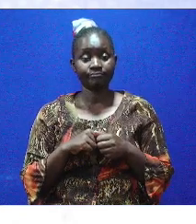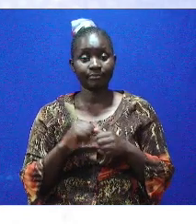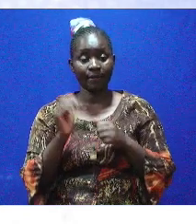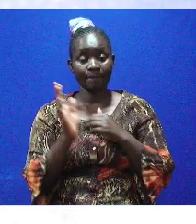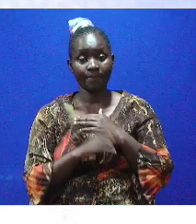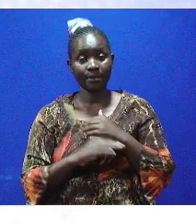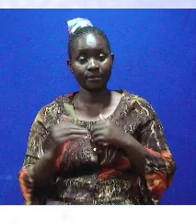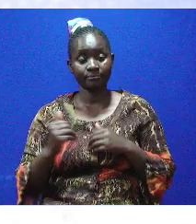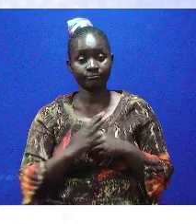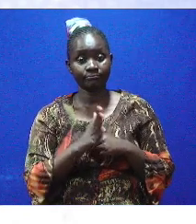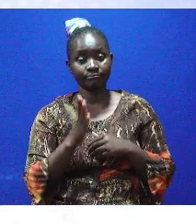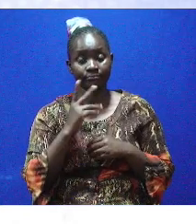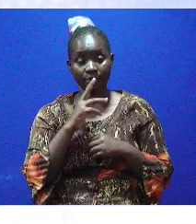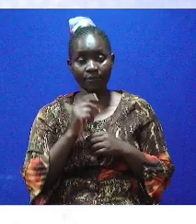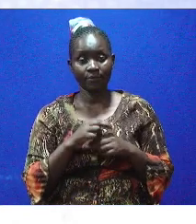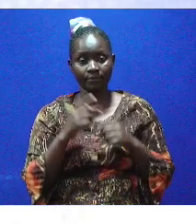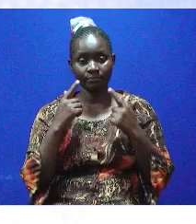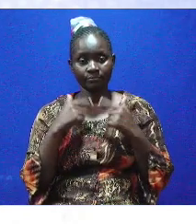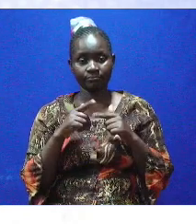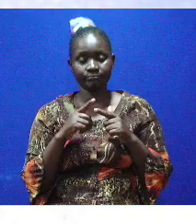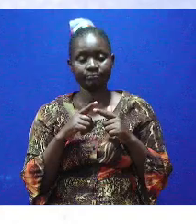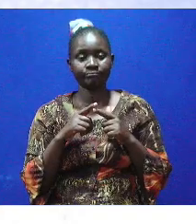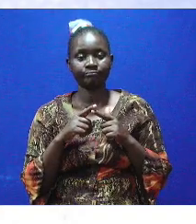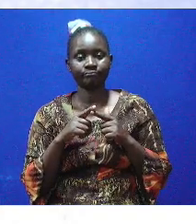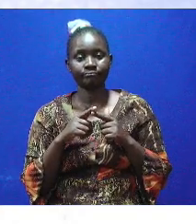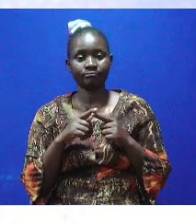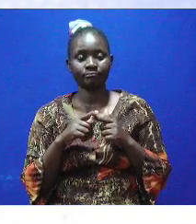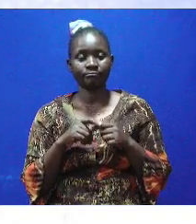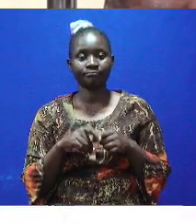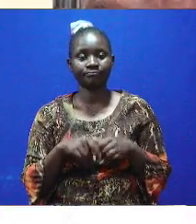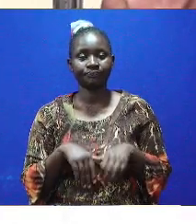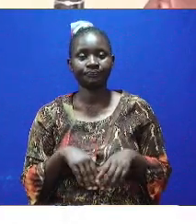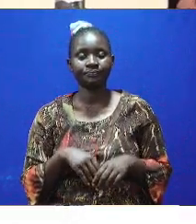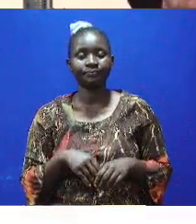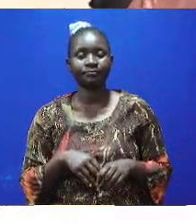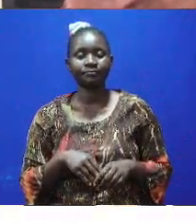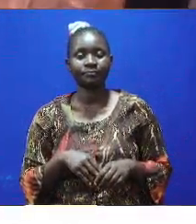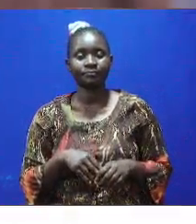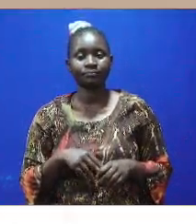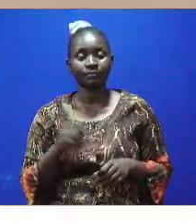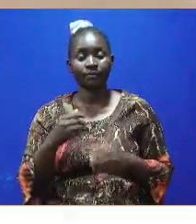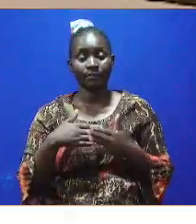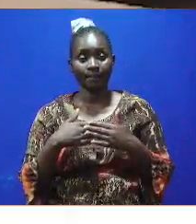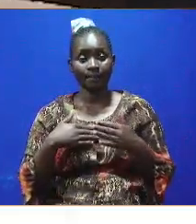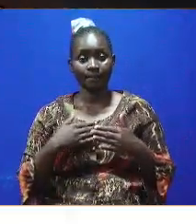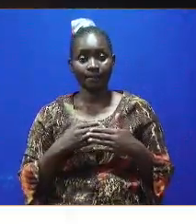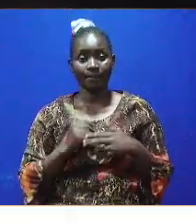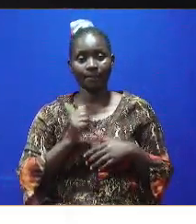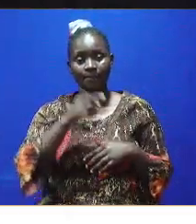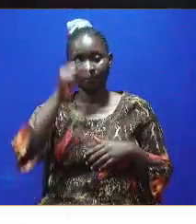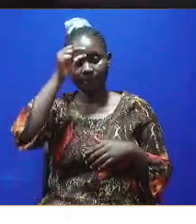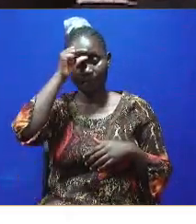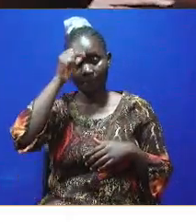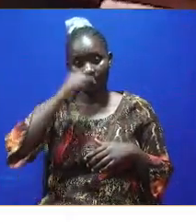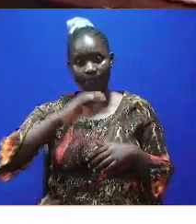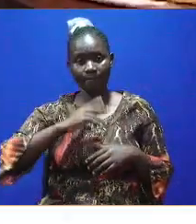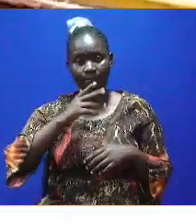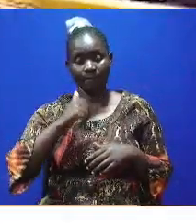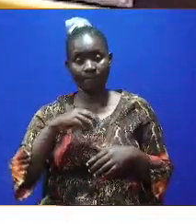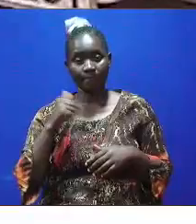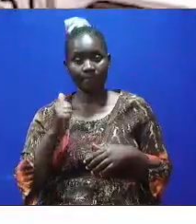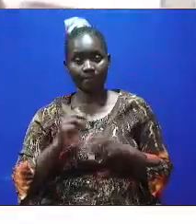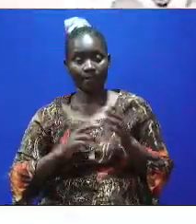imeyanseme ya Jokvila unatoku manjigwa nomuli kito Frida Kerubo. No nyama giga ya serikali kubeka emirubili